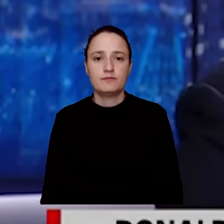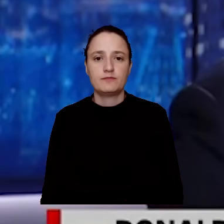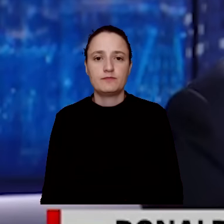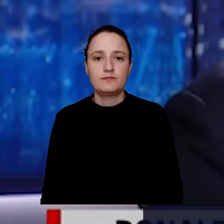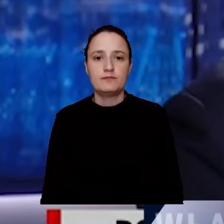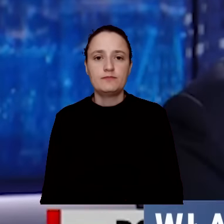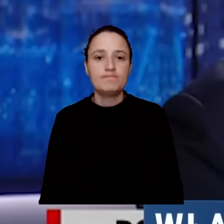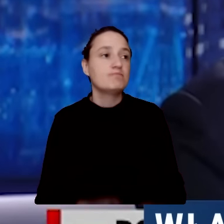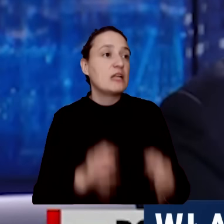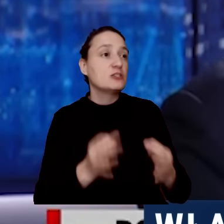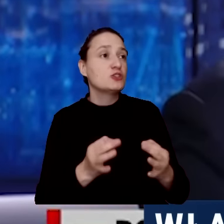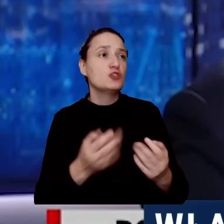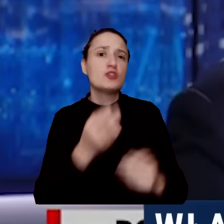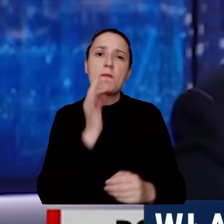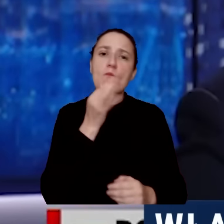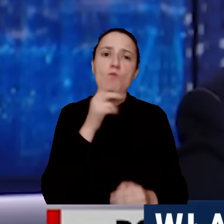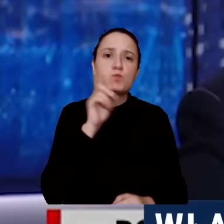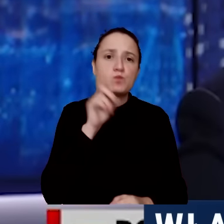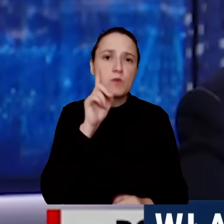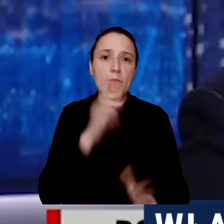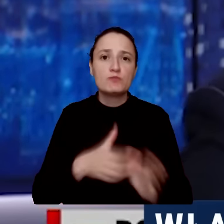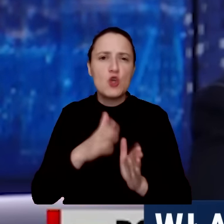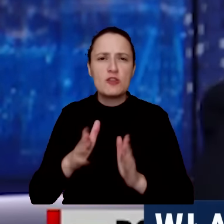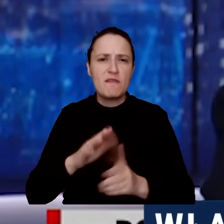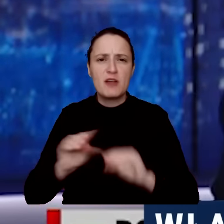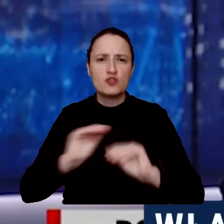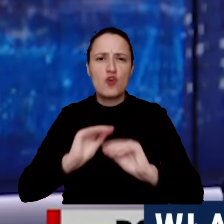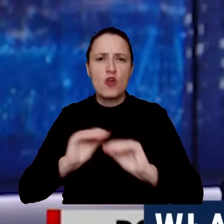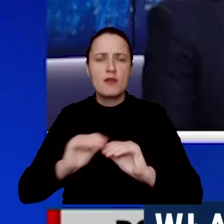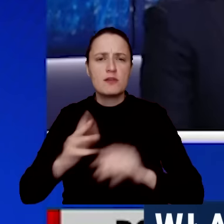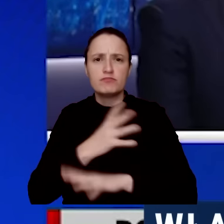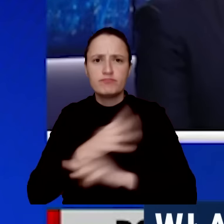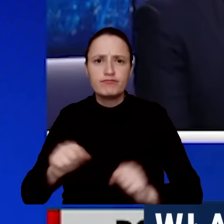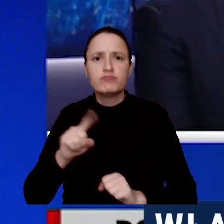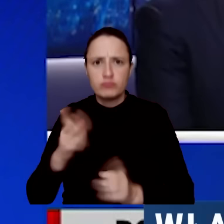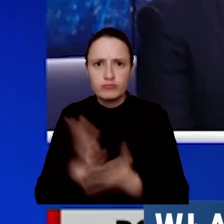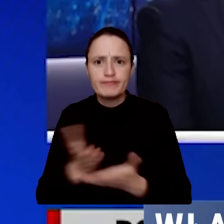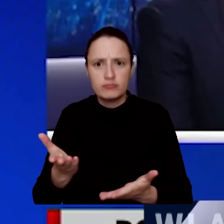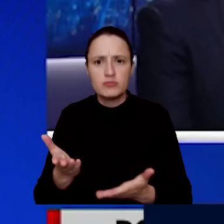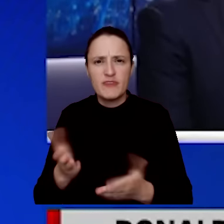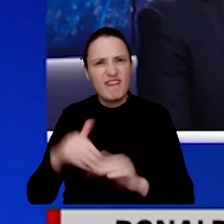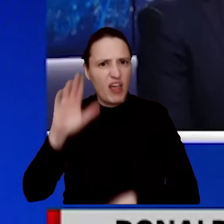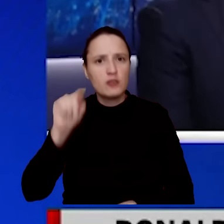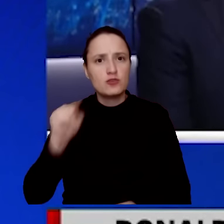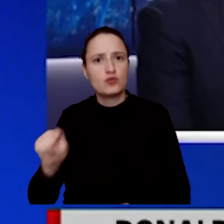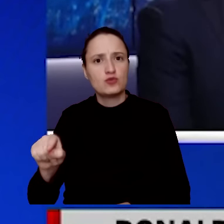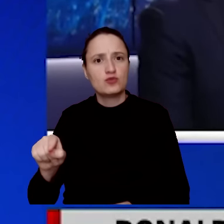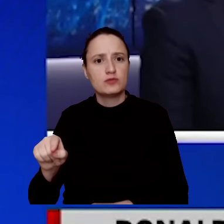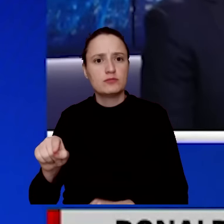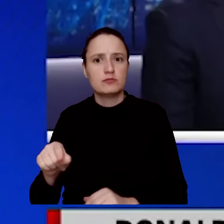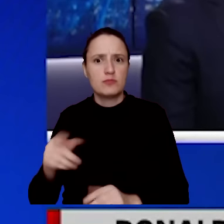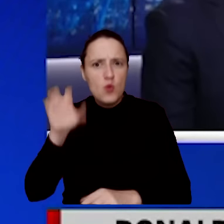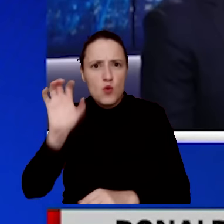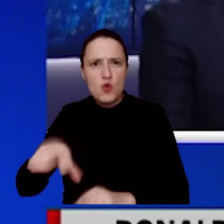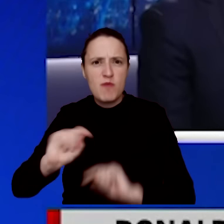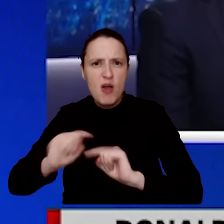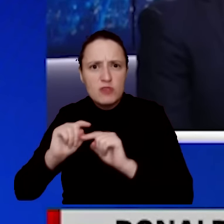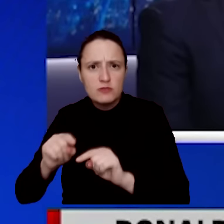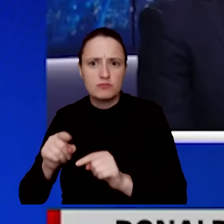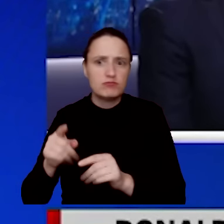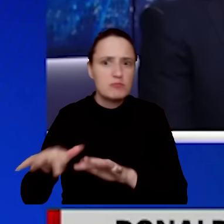Dzisiaj to są młodzi mężczyźni przygotowani, przeszkoleni w dużej części. Zorganizowane grupy, szukające